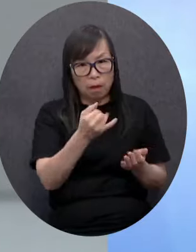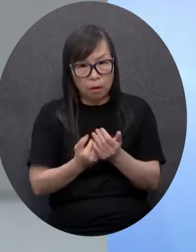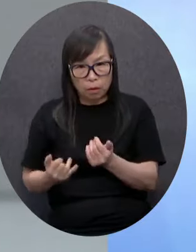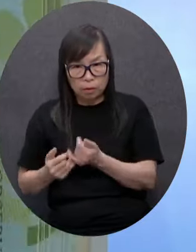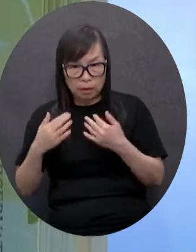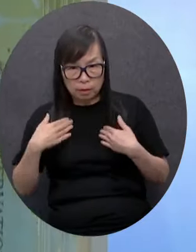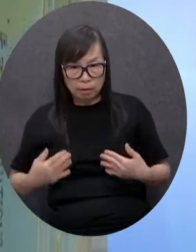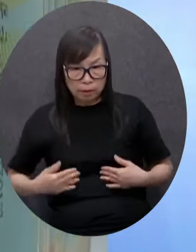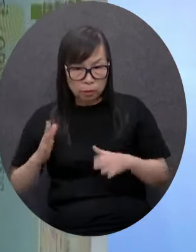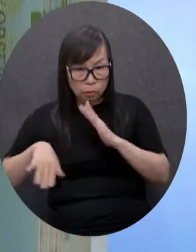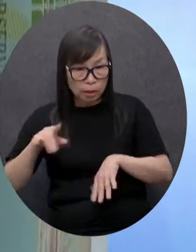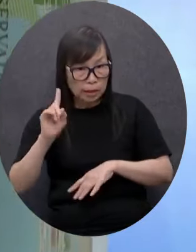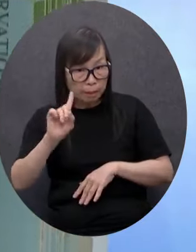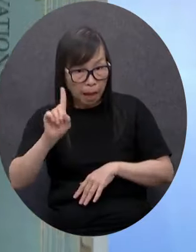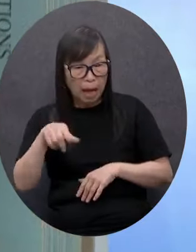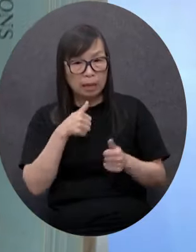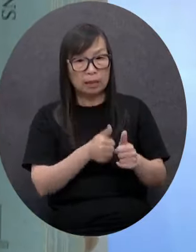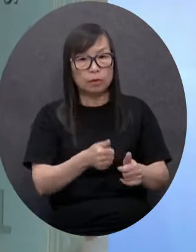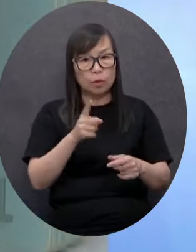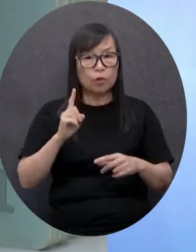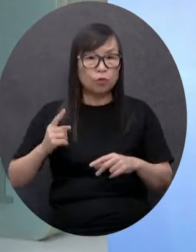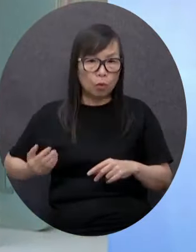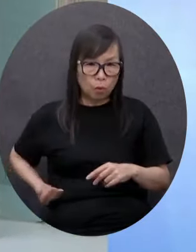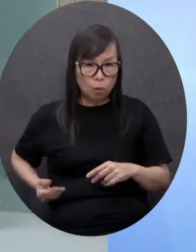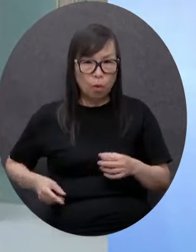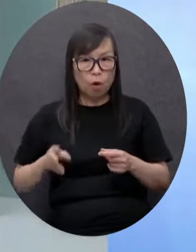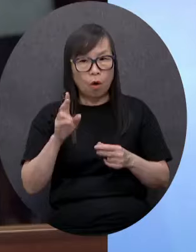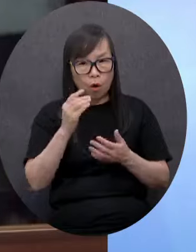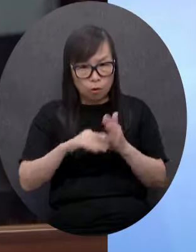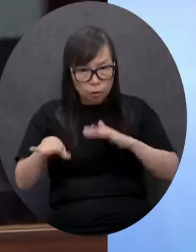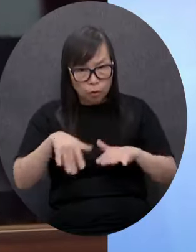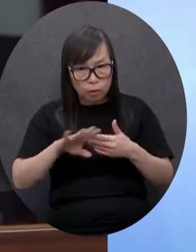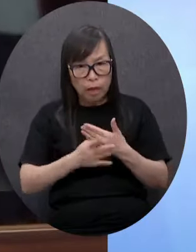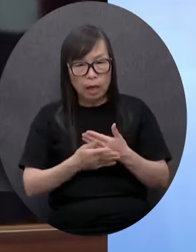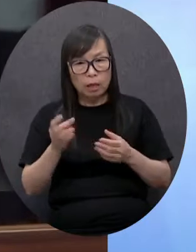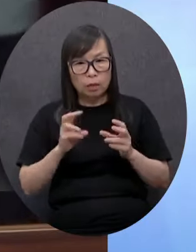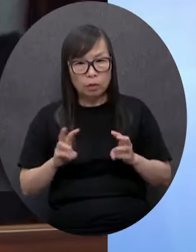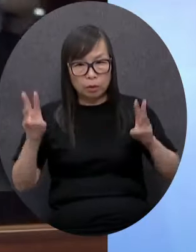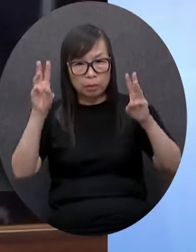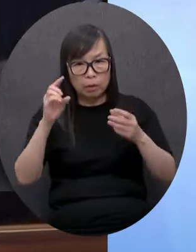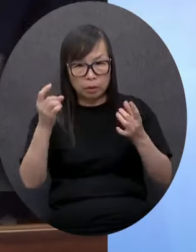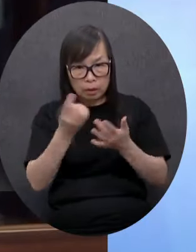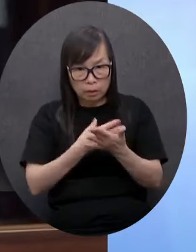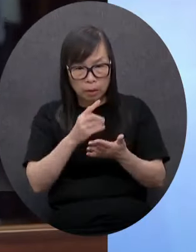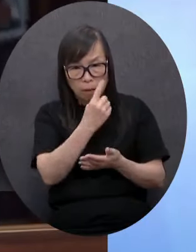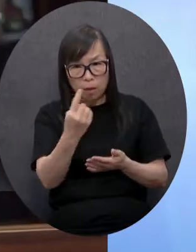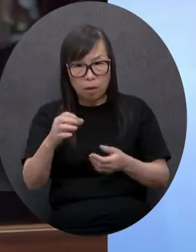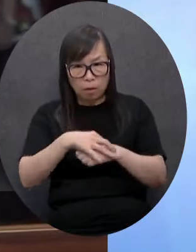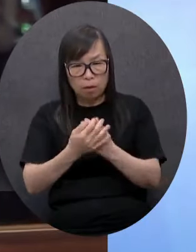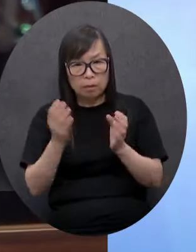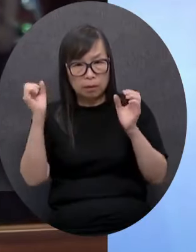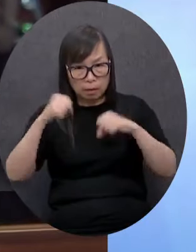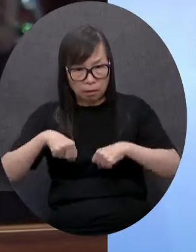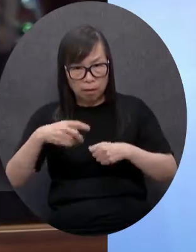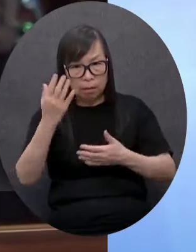份怎麼處理呢？就是根據中國國籍法處理的。聯合國有的條約是每個國家要承諾